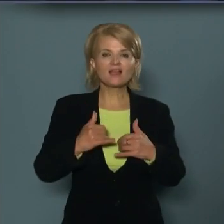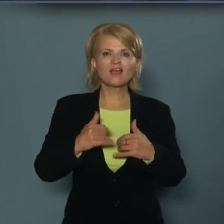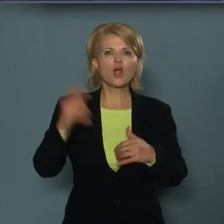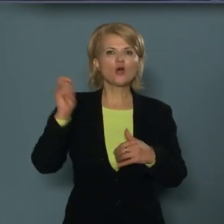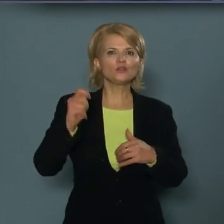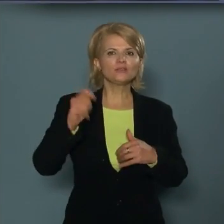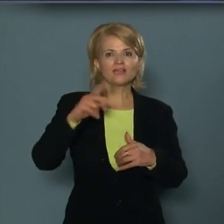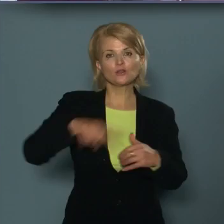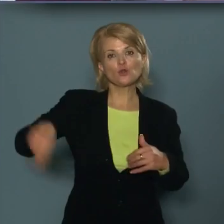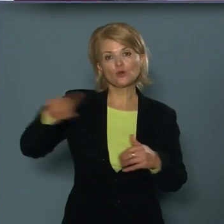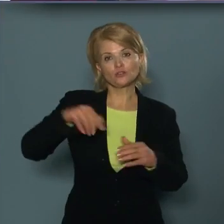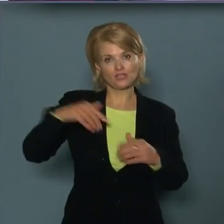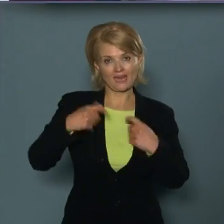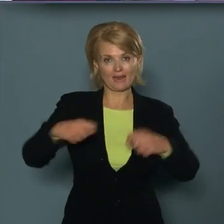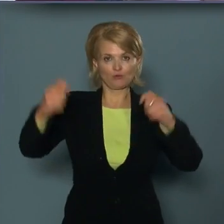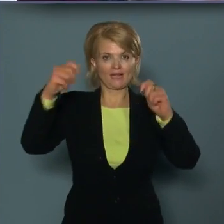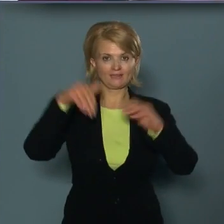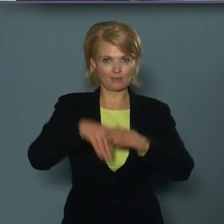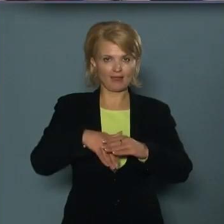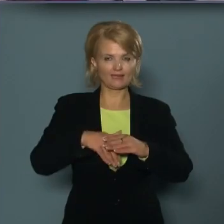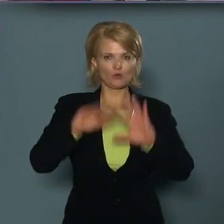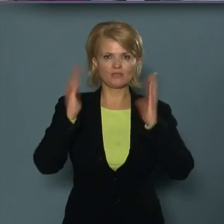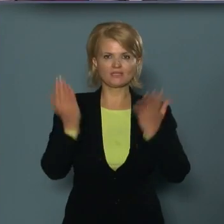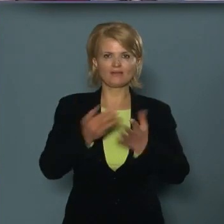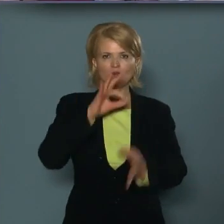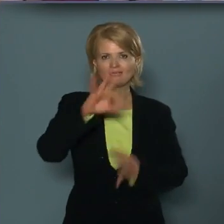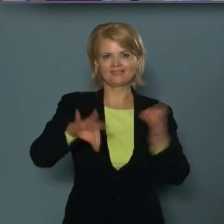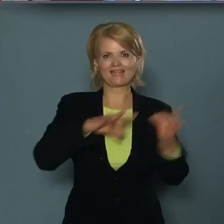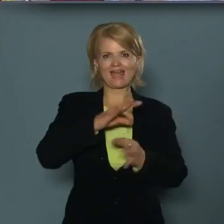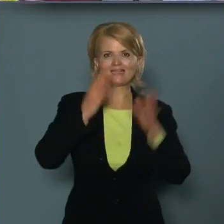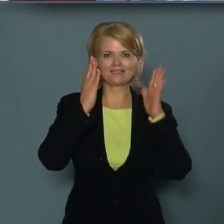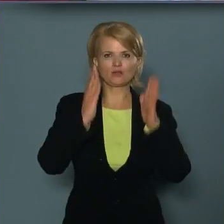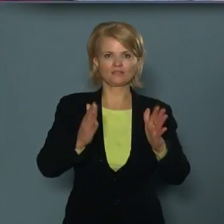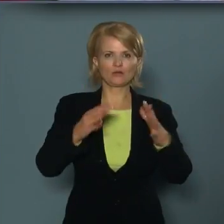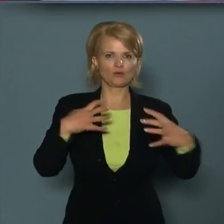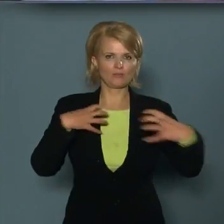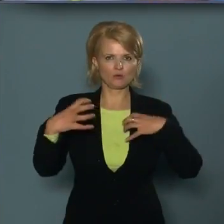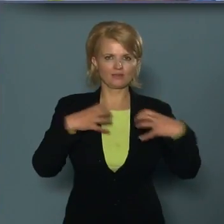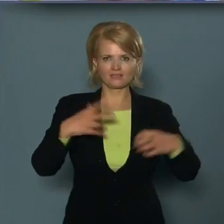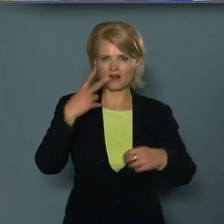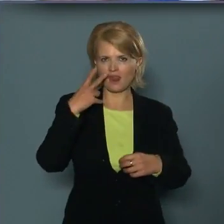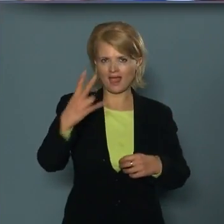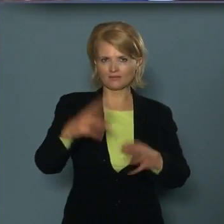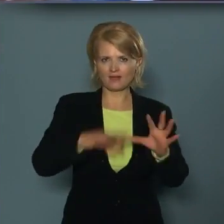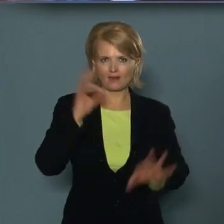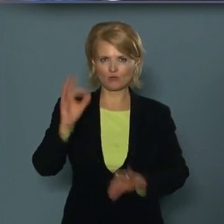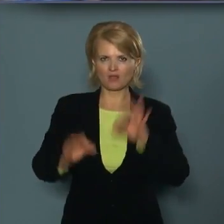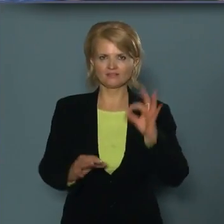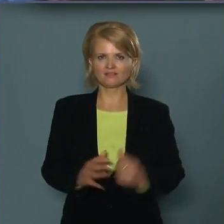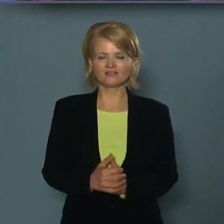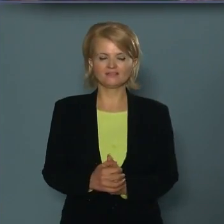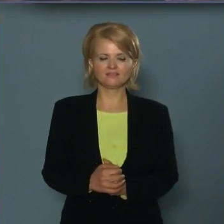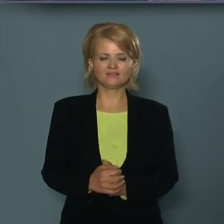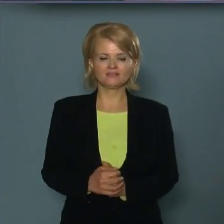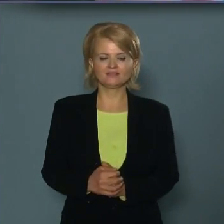ahogy a döntőnek is, a Kőrösi ad otthont. Összefoglalónkban a tánc kategóriában indulók produkcióiból láthatnak egy